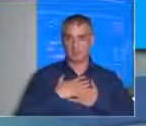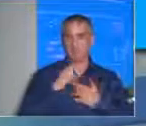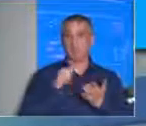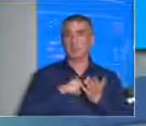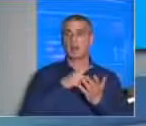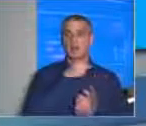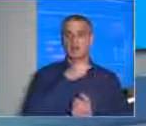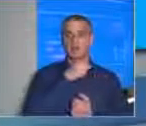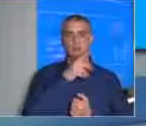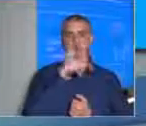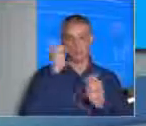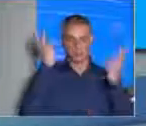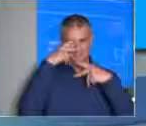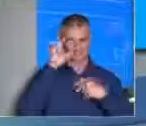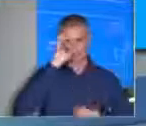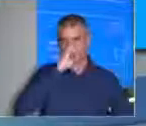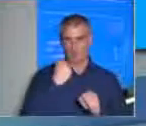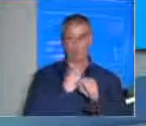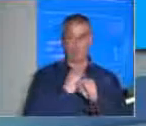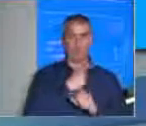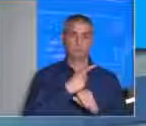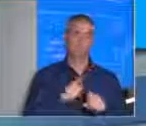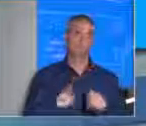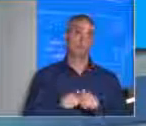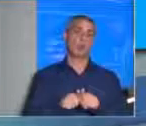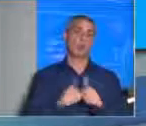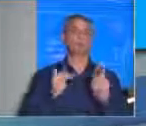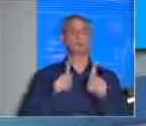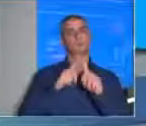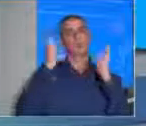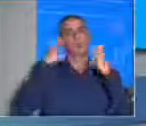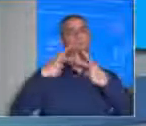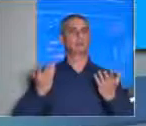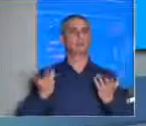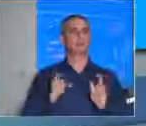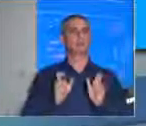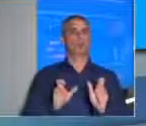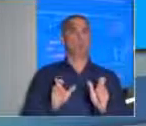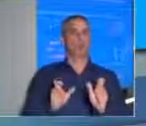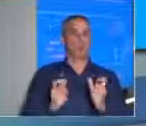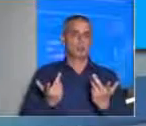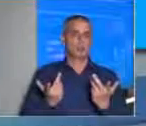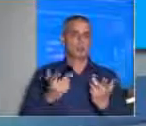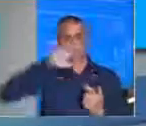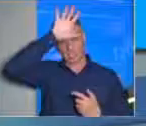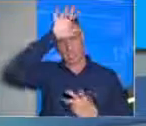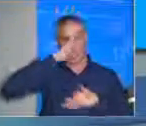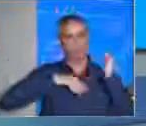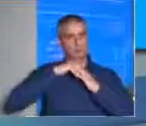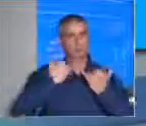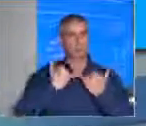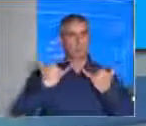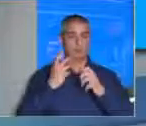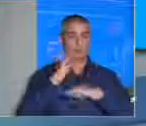אתה לוקח את ההסכם הזה של אובמה כאיזשהו הסכם שמונע מאיראן לפתח